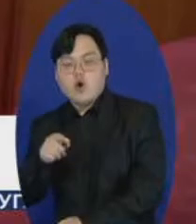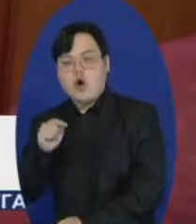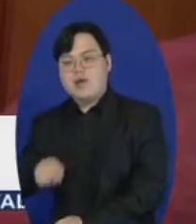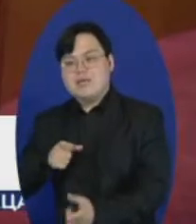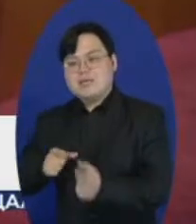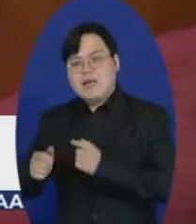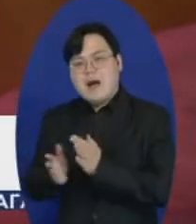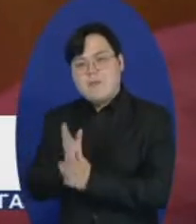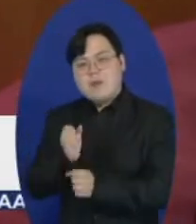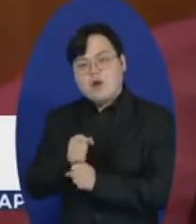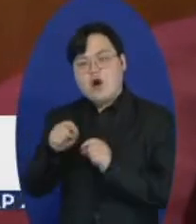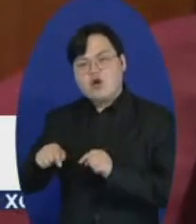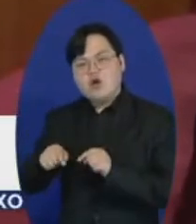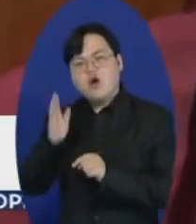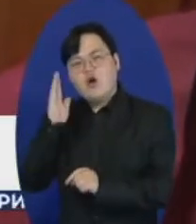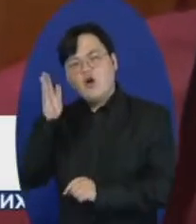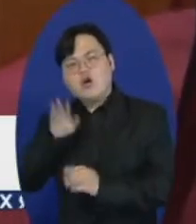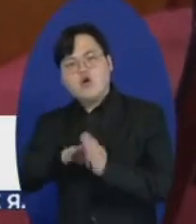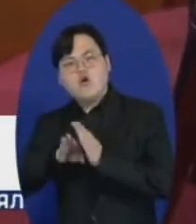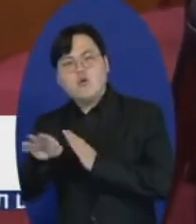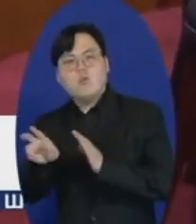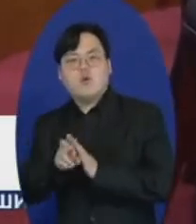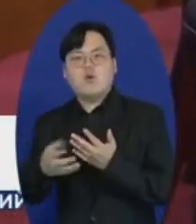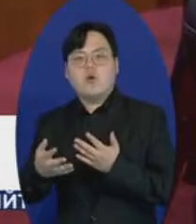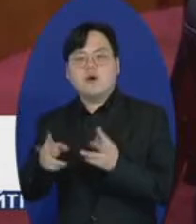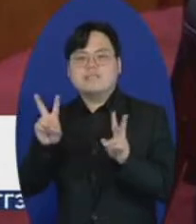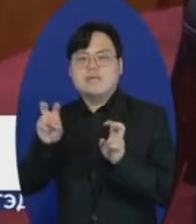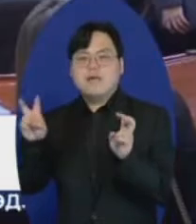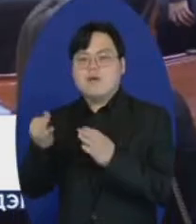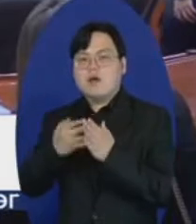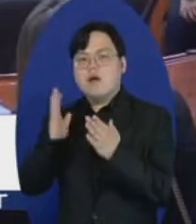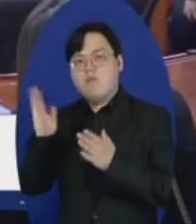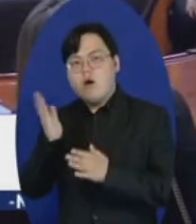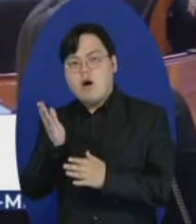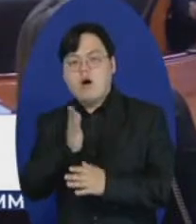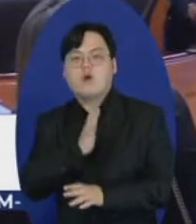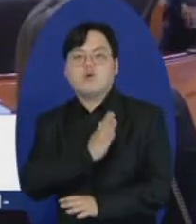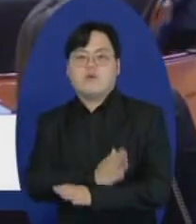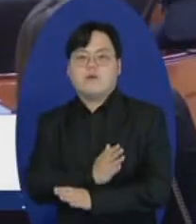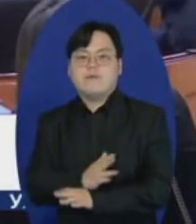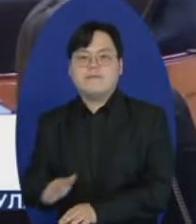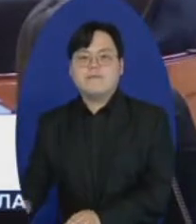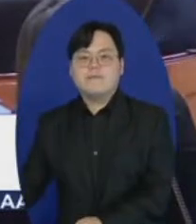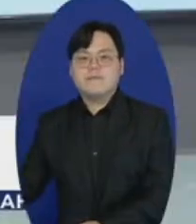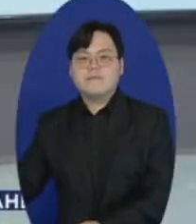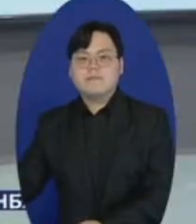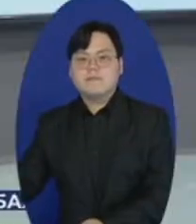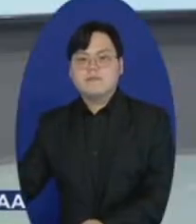өнөөгийн байдал, хөгжлийн боломж зэрэг хэд хэдэн онцлог сэдвээр ихтгэл хэлэлцүүлэг өрнөсөн байна.